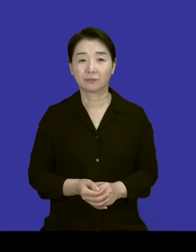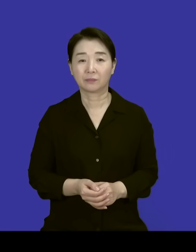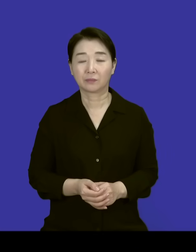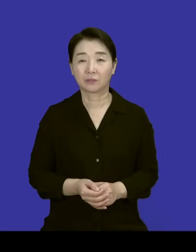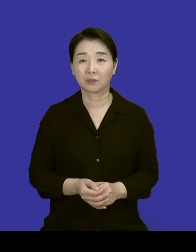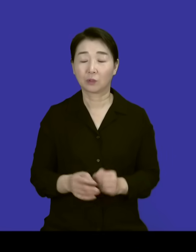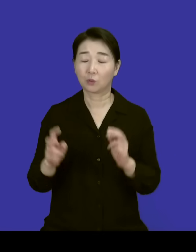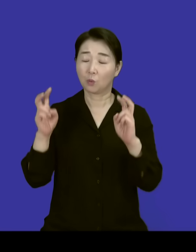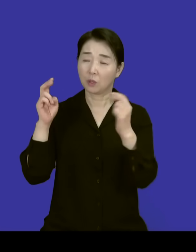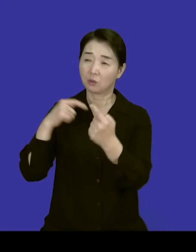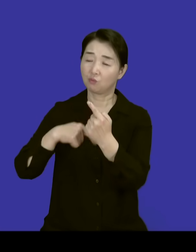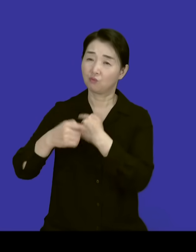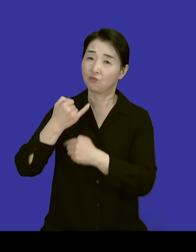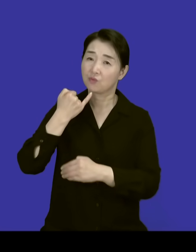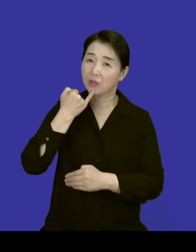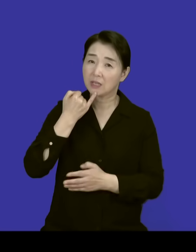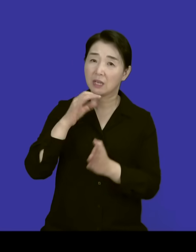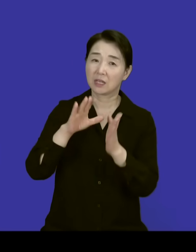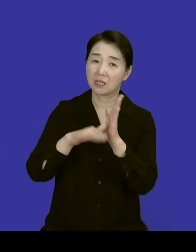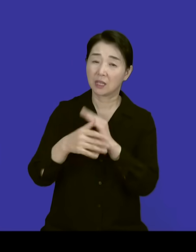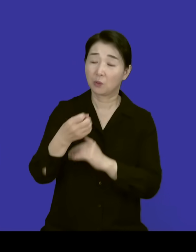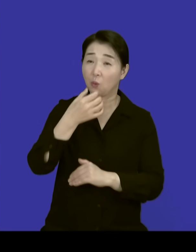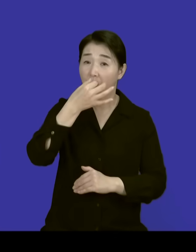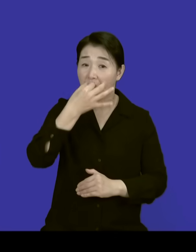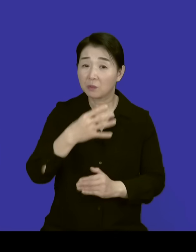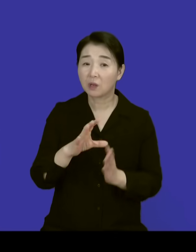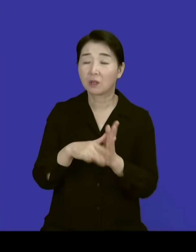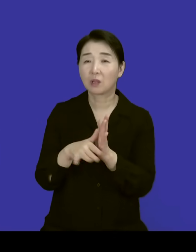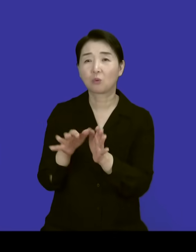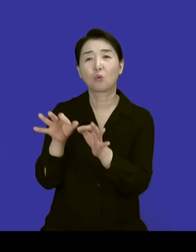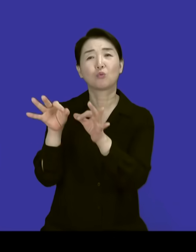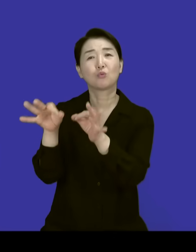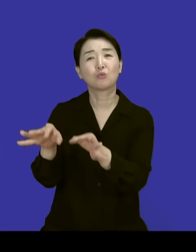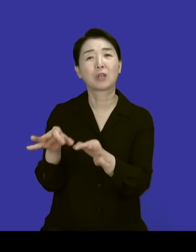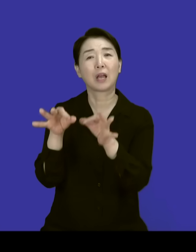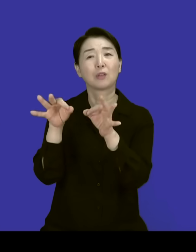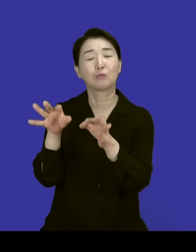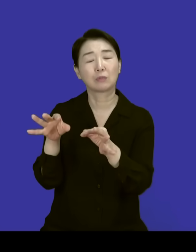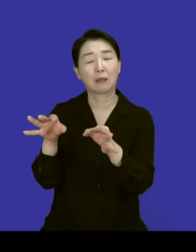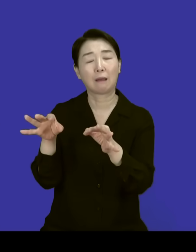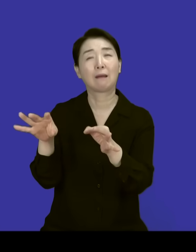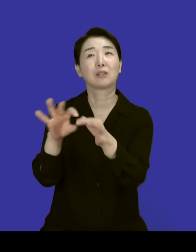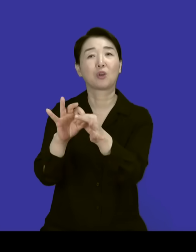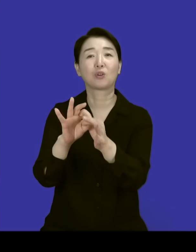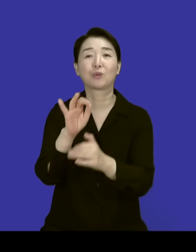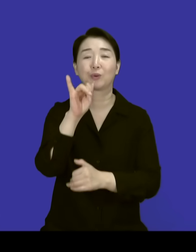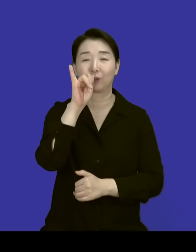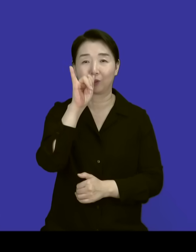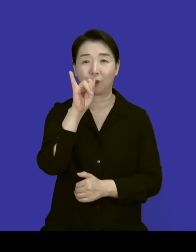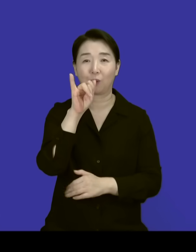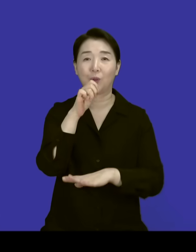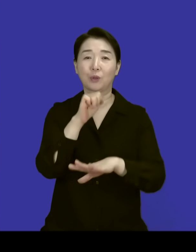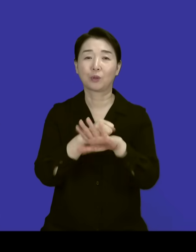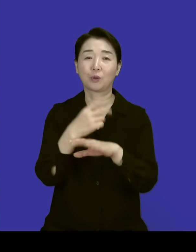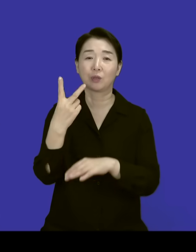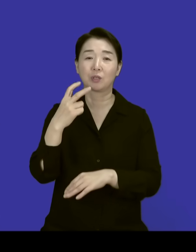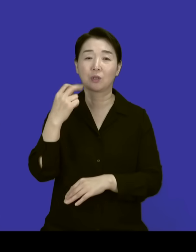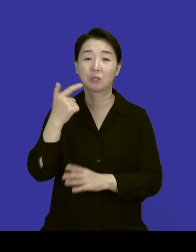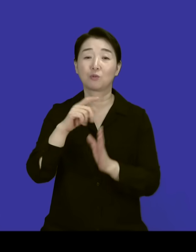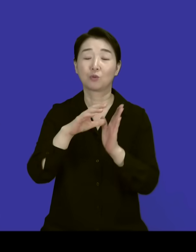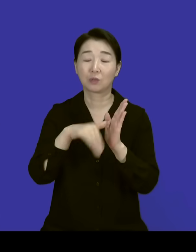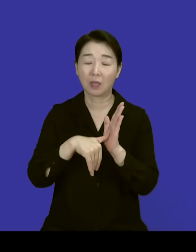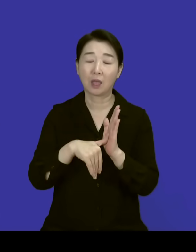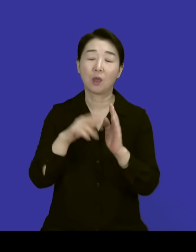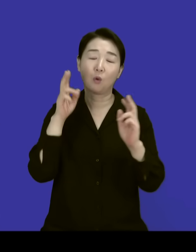좀 괜찮아지려고 할 때 또 힘들려고 할 때 이제 투자를 또 들어오게 하셔서 네 16년에 다시 회사를 움직일 수